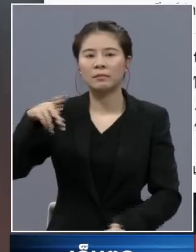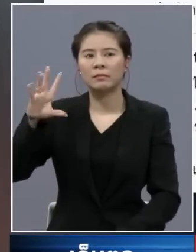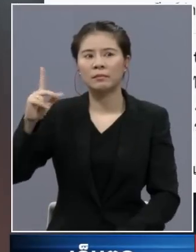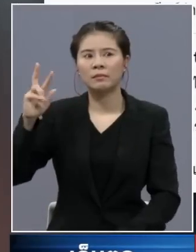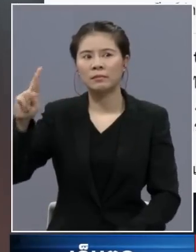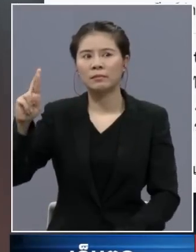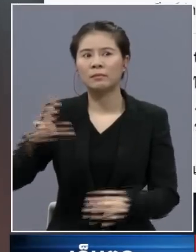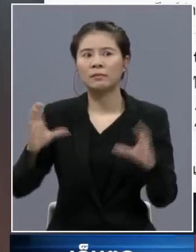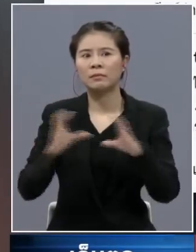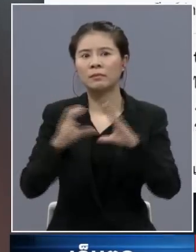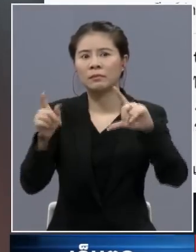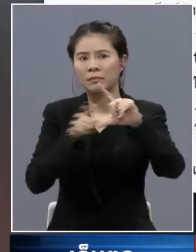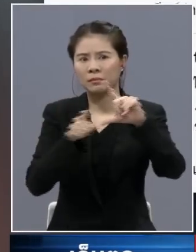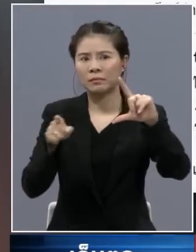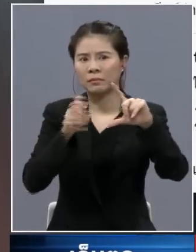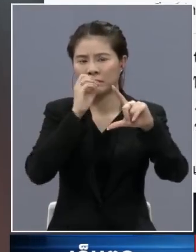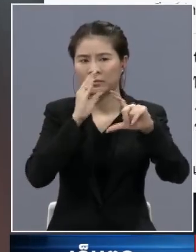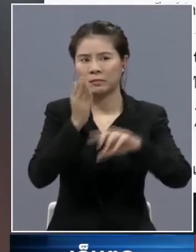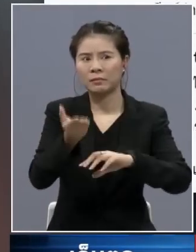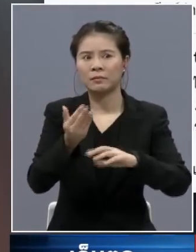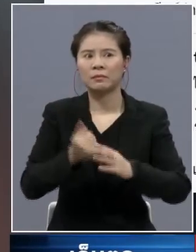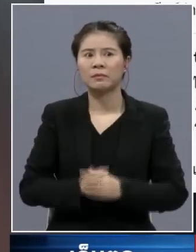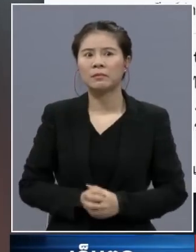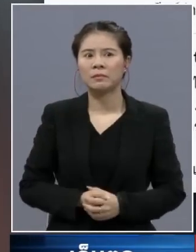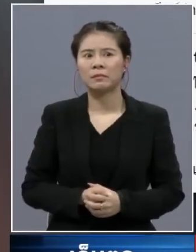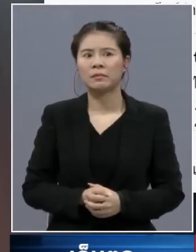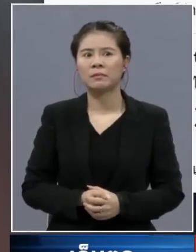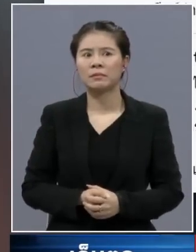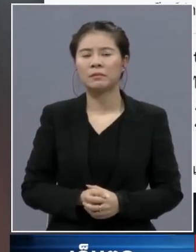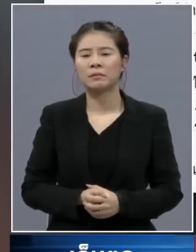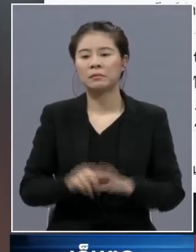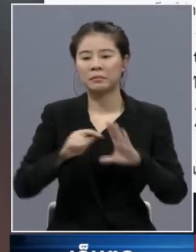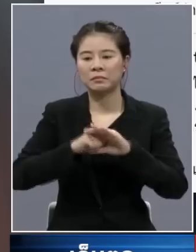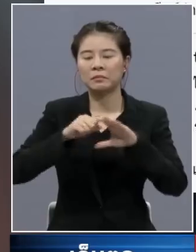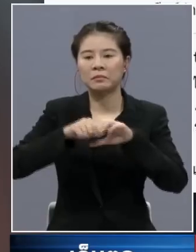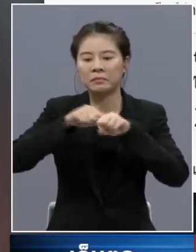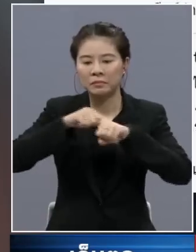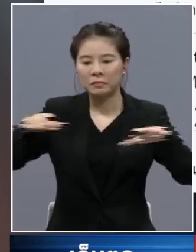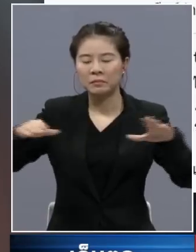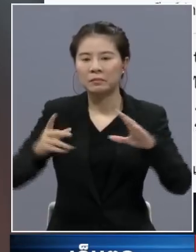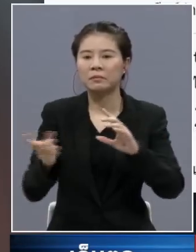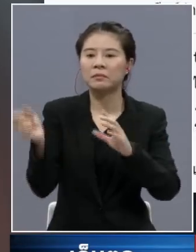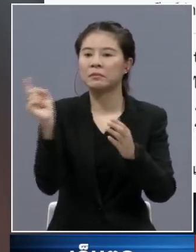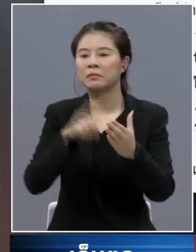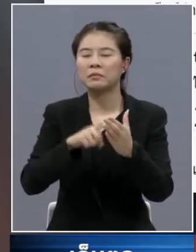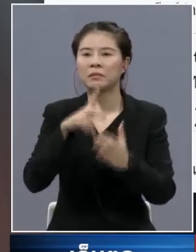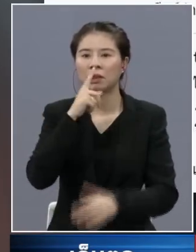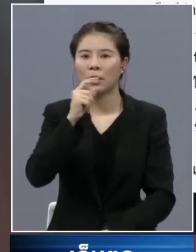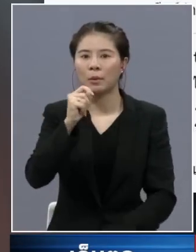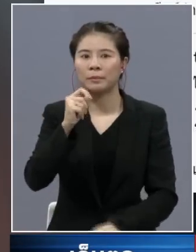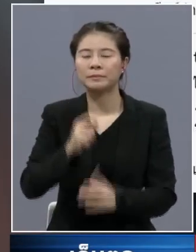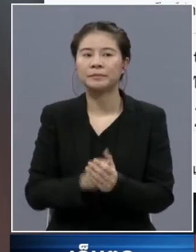ายชื่อจากทางก้าวไกลถึงขั้นรีทวิตข้อความของคุณเดียคร ับ แล้วก็เขียนข้อความตอบโต้ทันทีเลยนะครับเรียนคุ